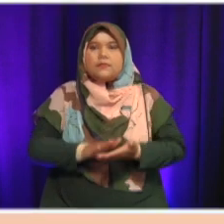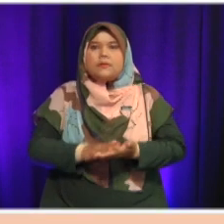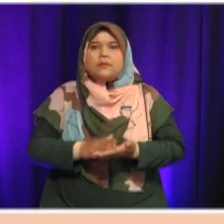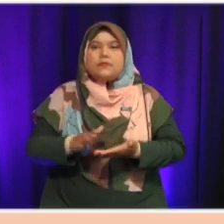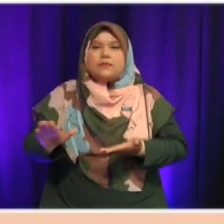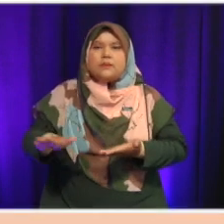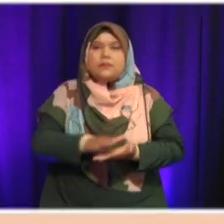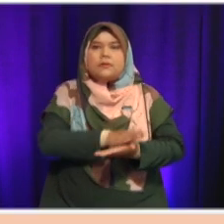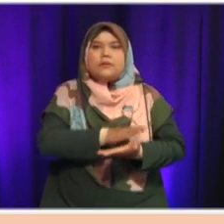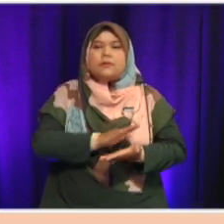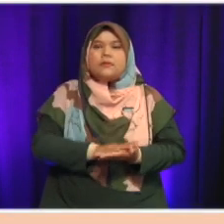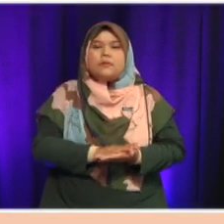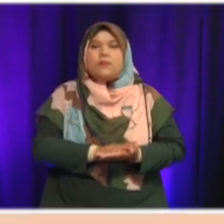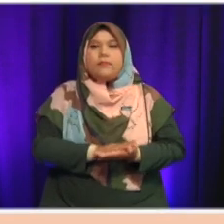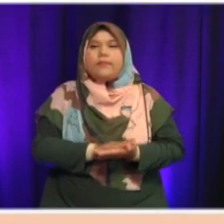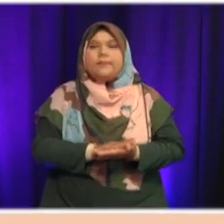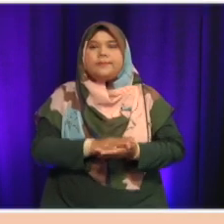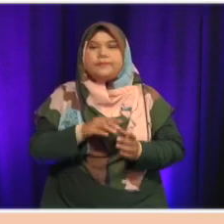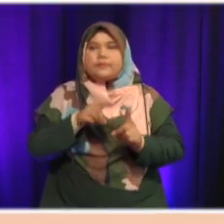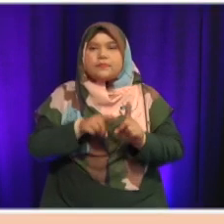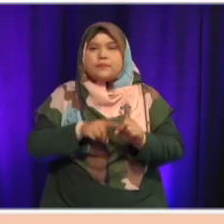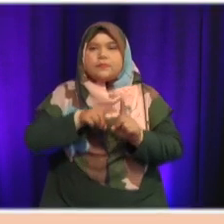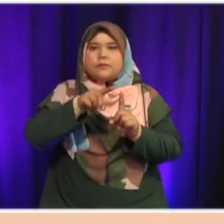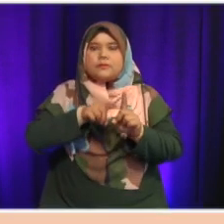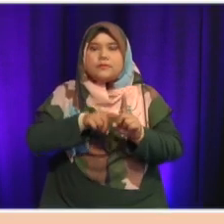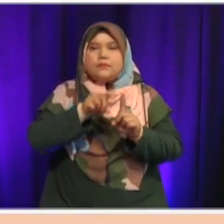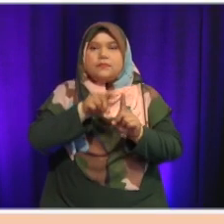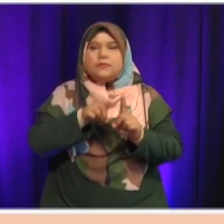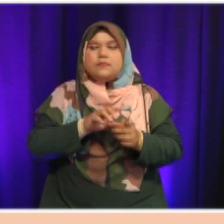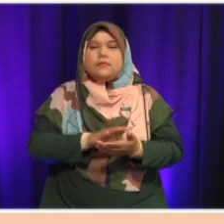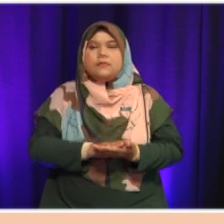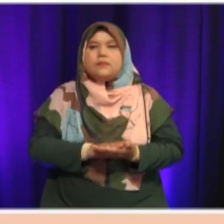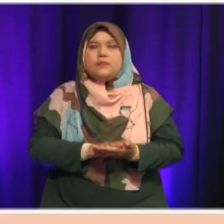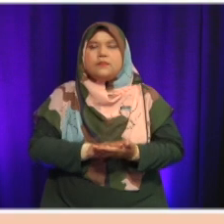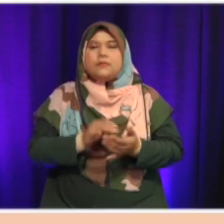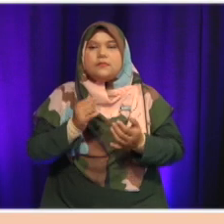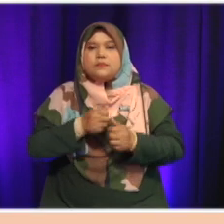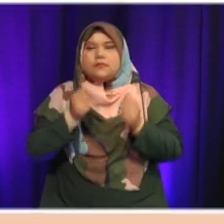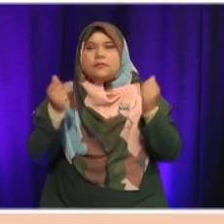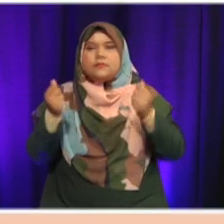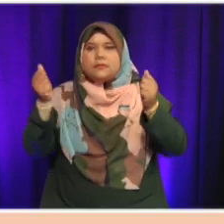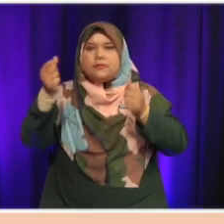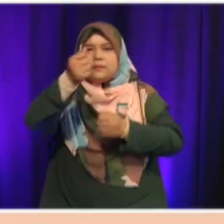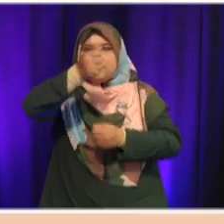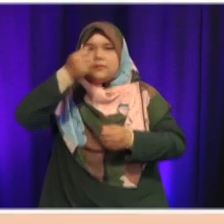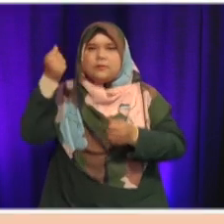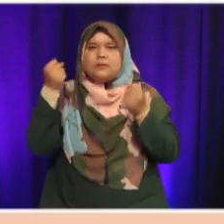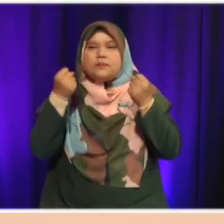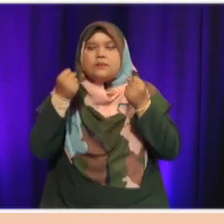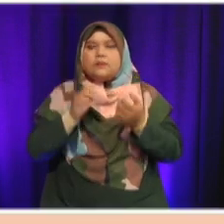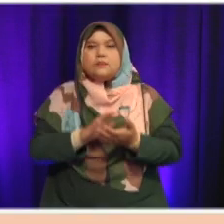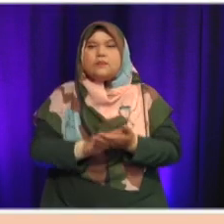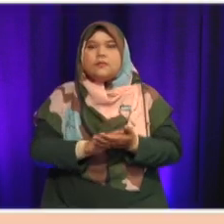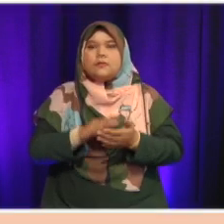coklat eh temu mite ini menyuka suhu lah dan akhir sekali peti sejuk atau cilo ataupun